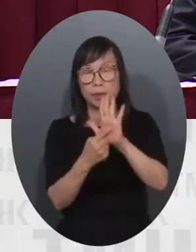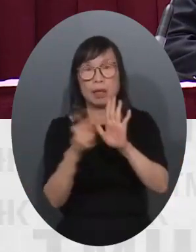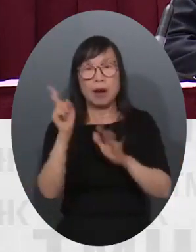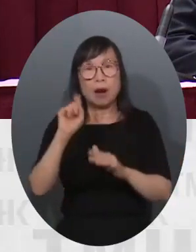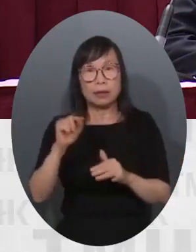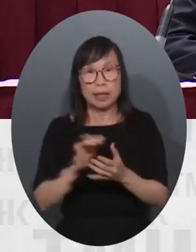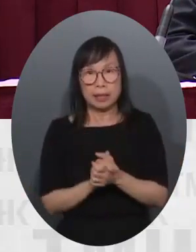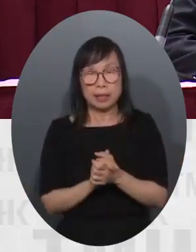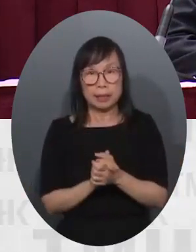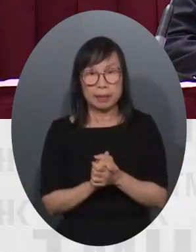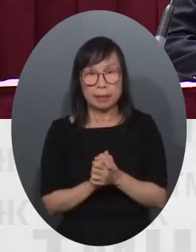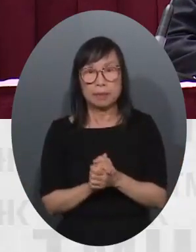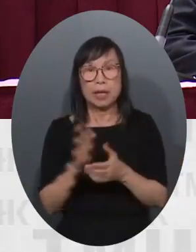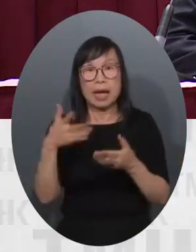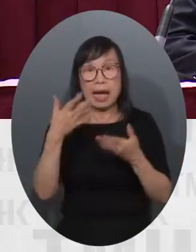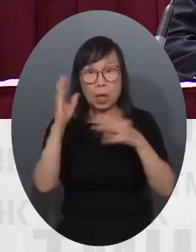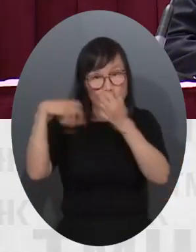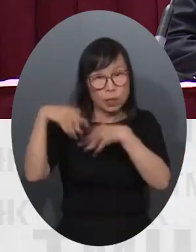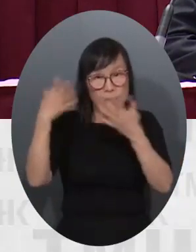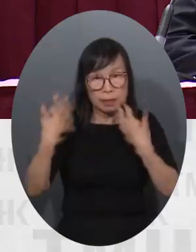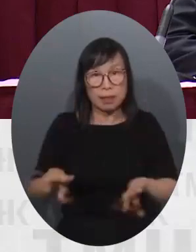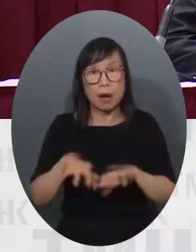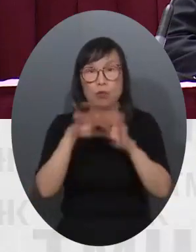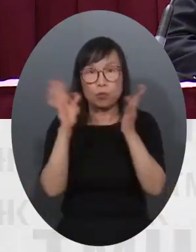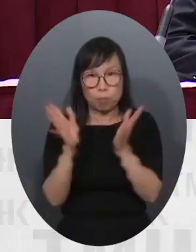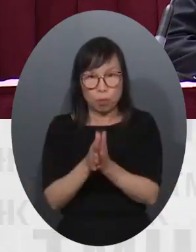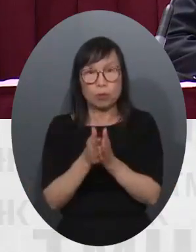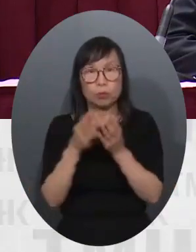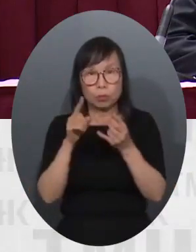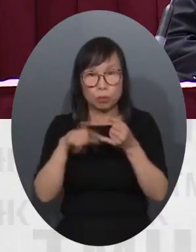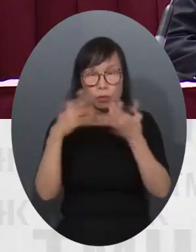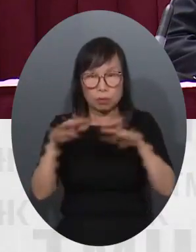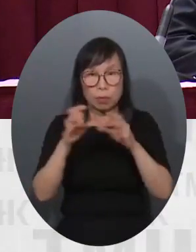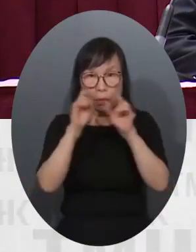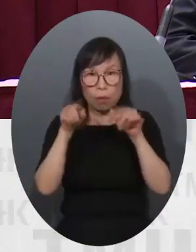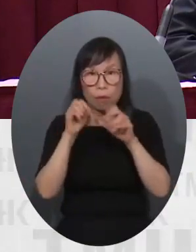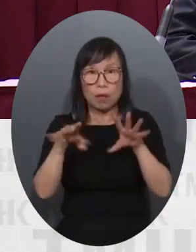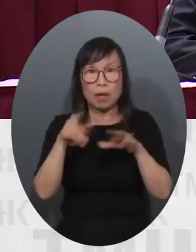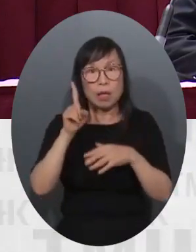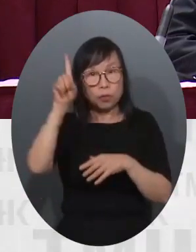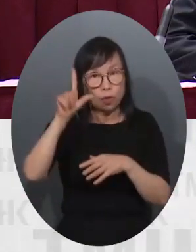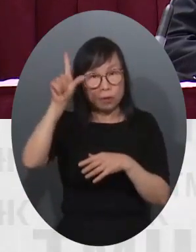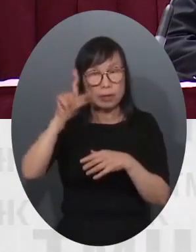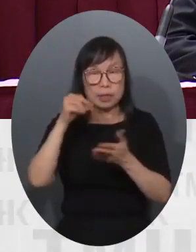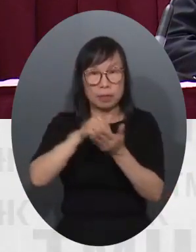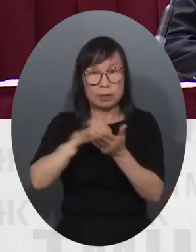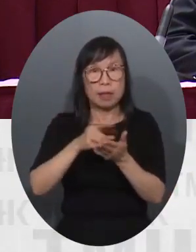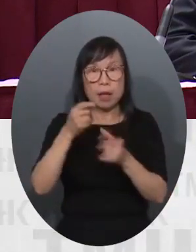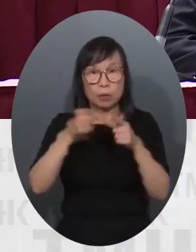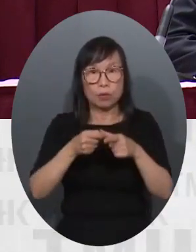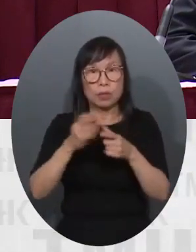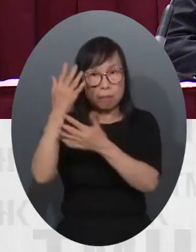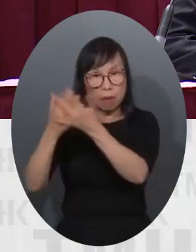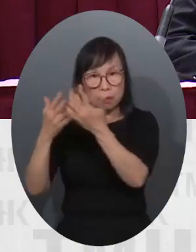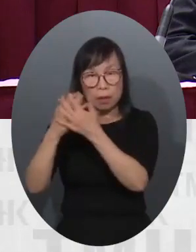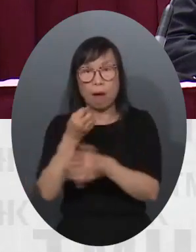料會議結束前會有全部結果，並依據上市規則在公司網站及香